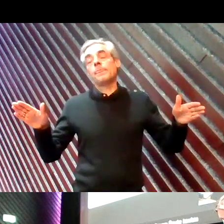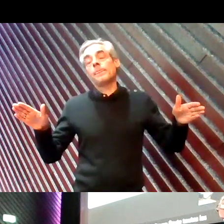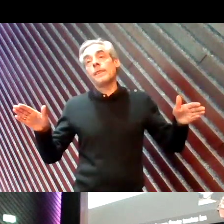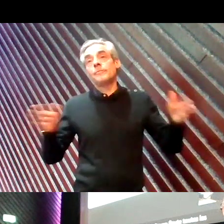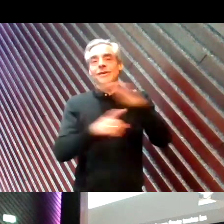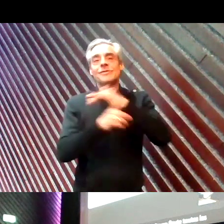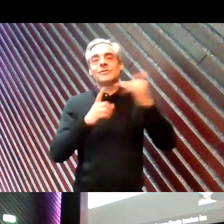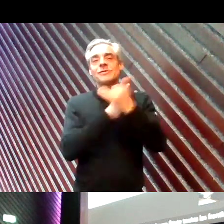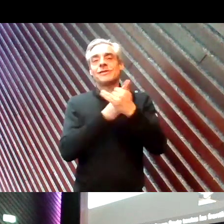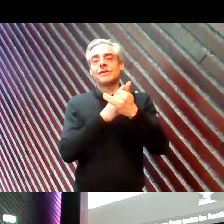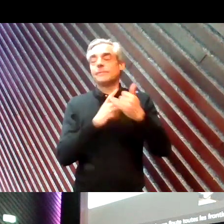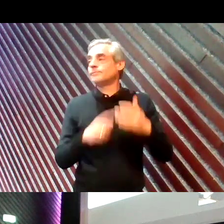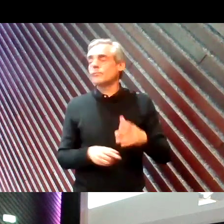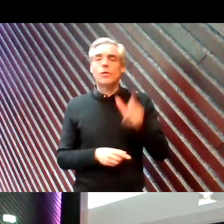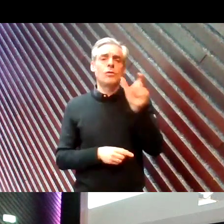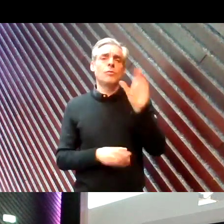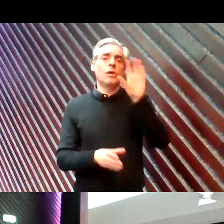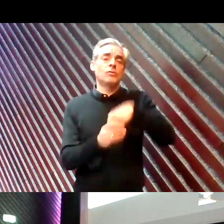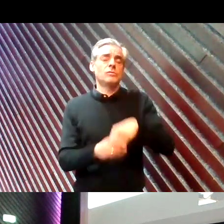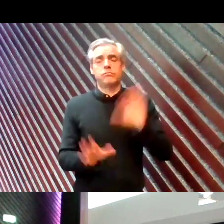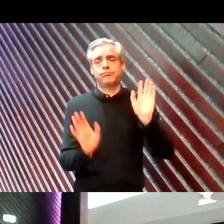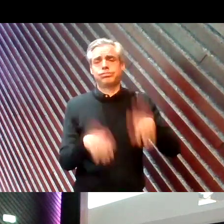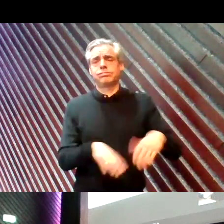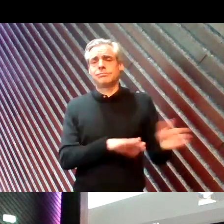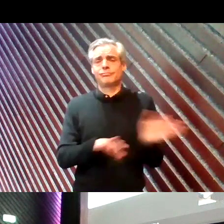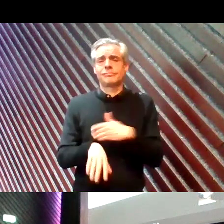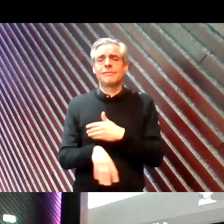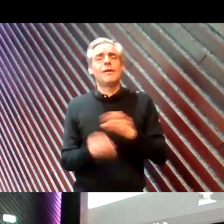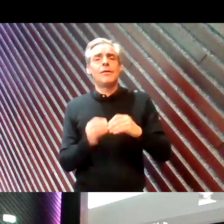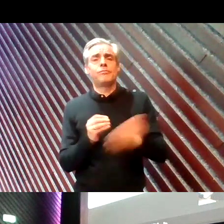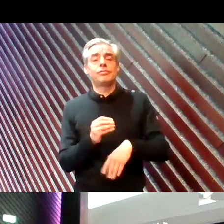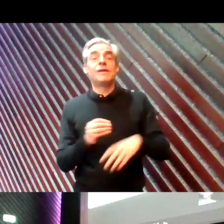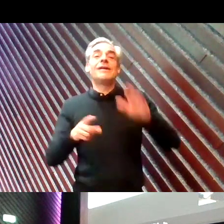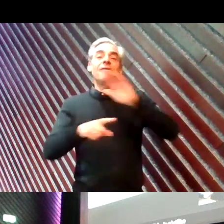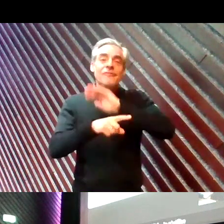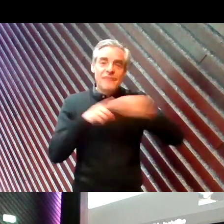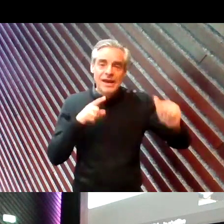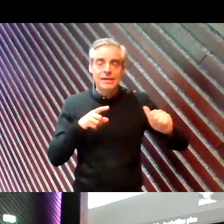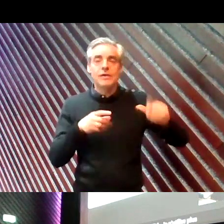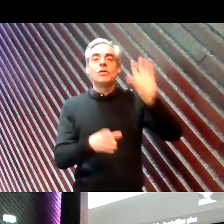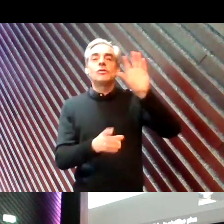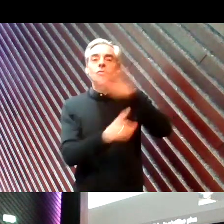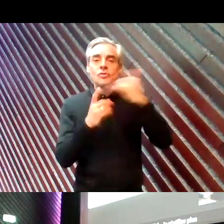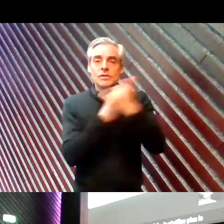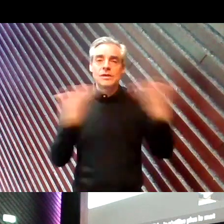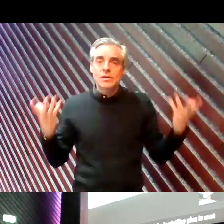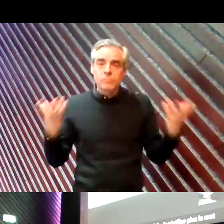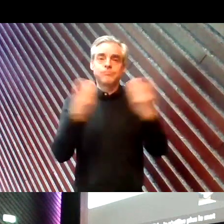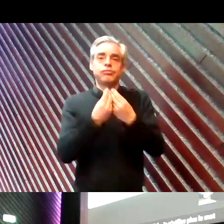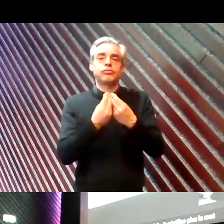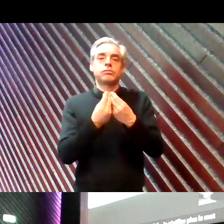cette société, moi, je n'utilise plus l'eau inclusie parce que c'est plus ce qu'on y met, mais cette société, le faire société, dans la société, faire société.